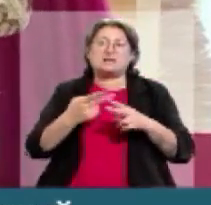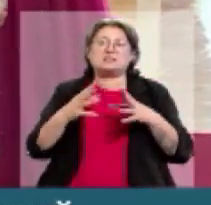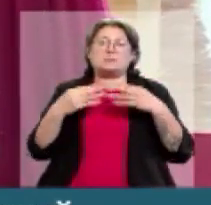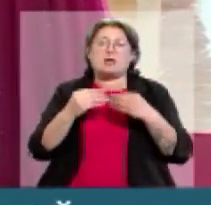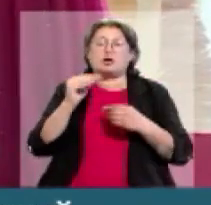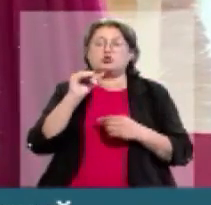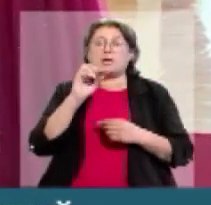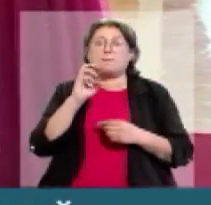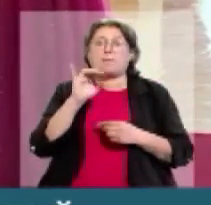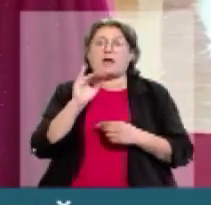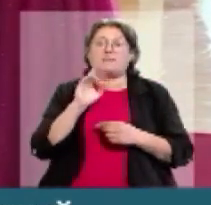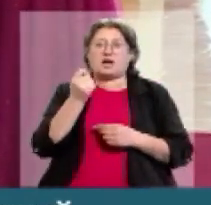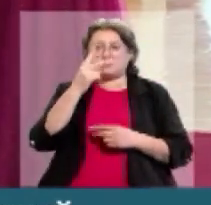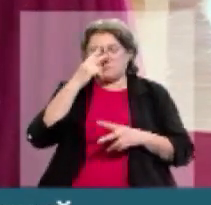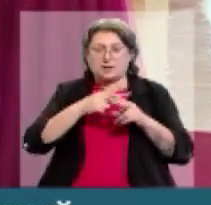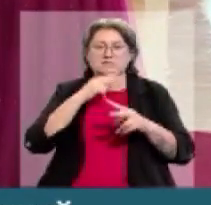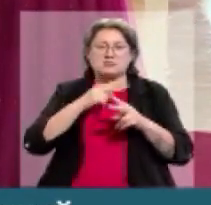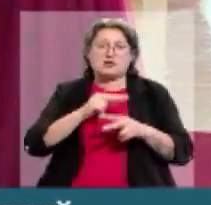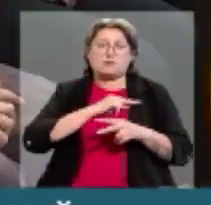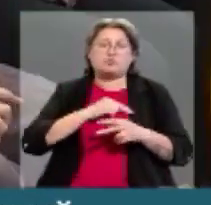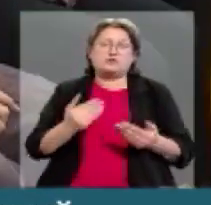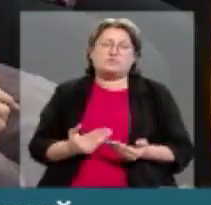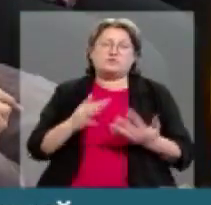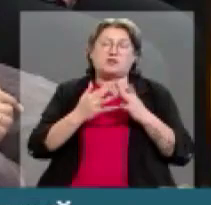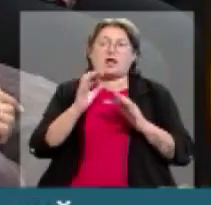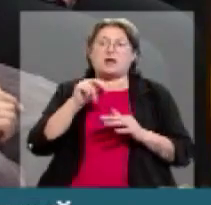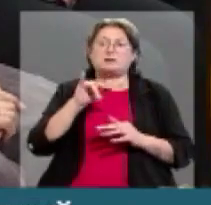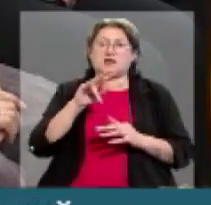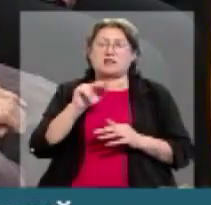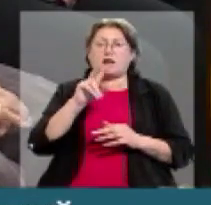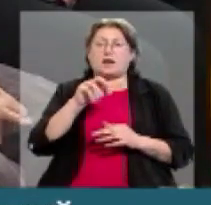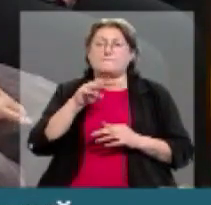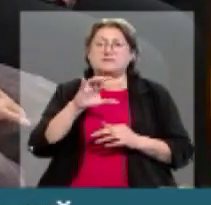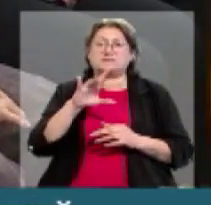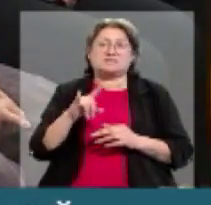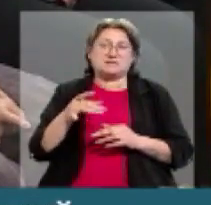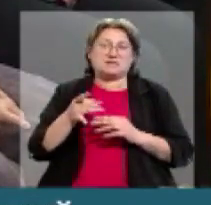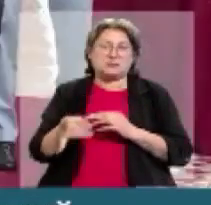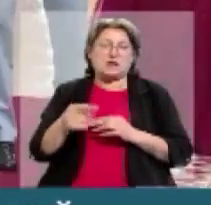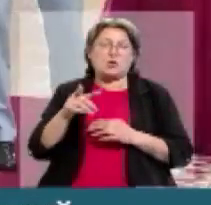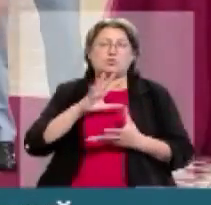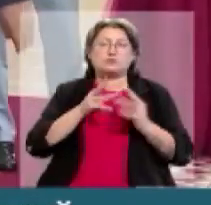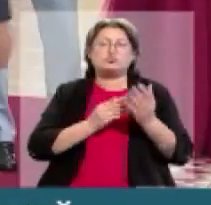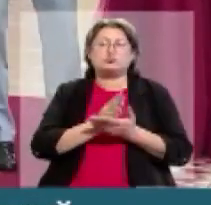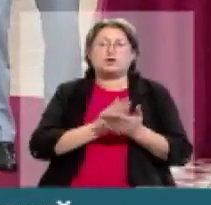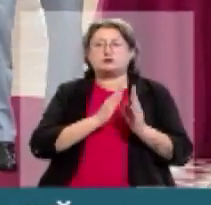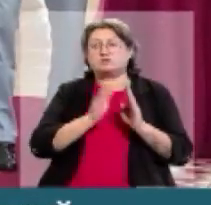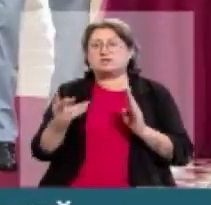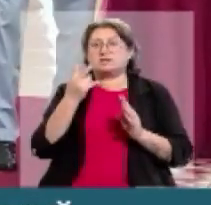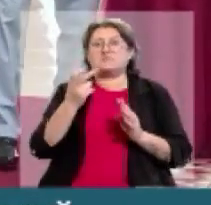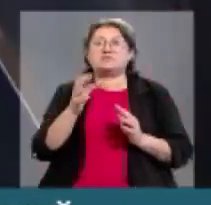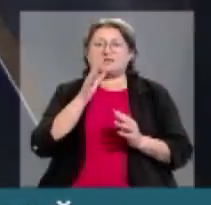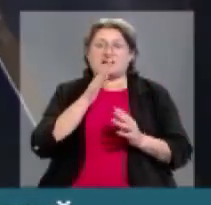семья Жиембаевых. 11 братьев и сестер работают и живут в селе Тансарина Камыстинского района. Их общий трудовой стаж превышает 200